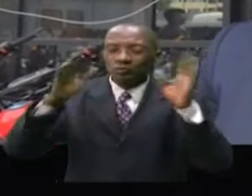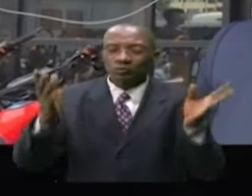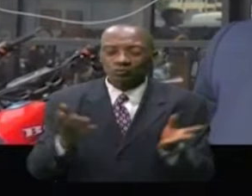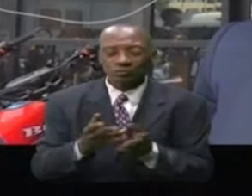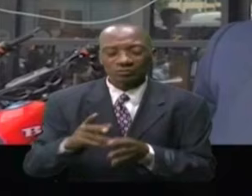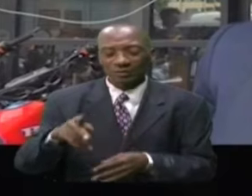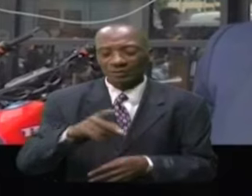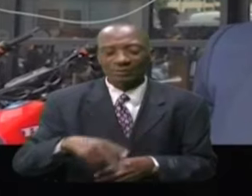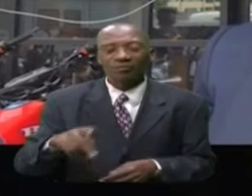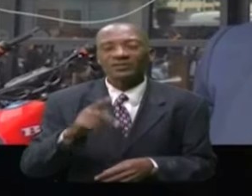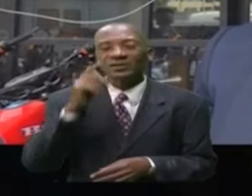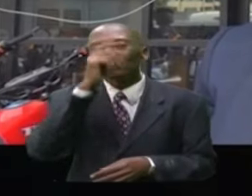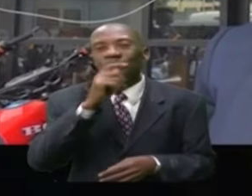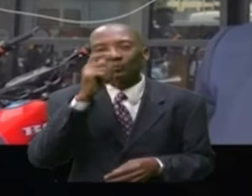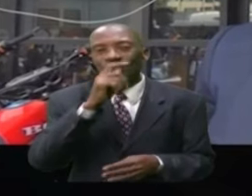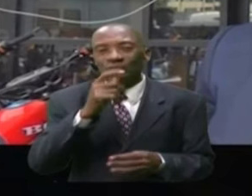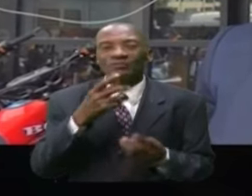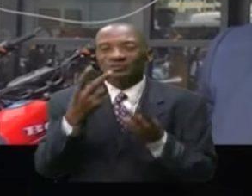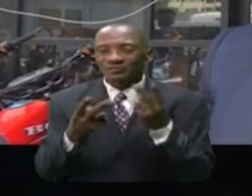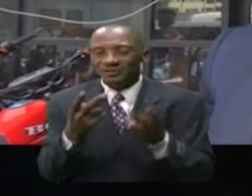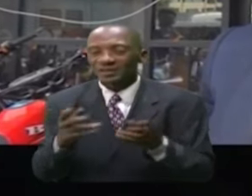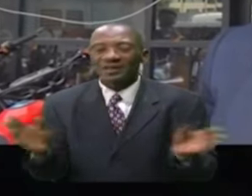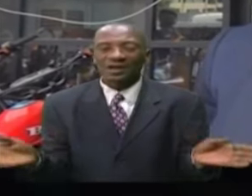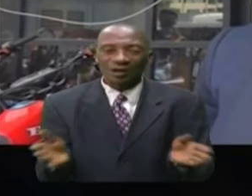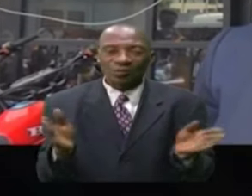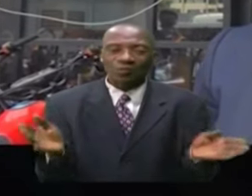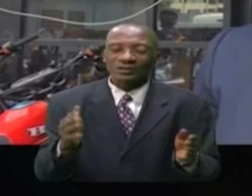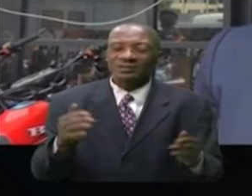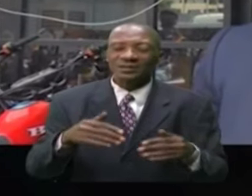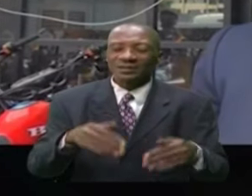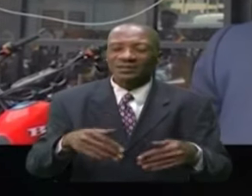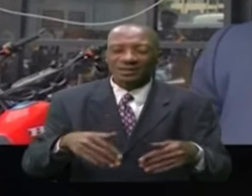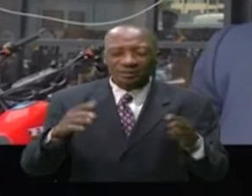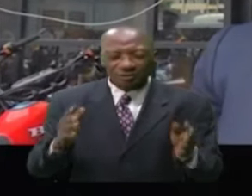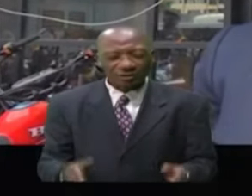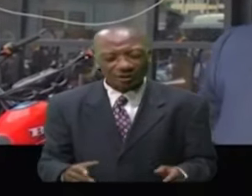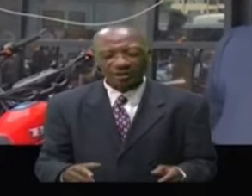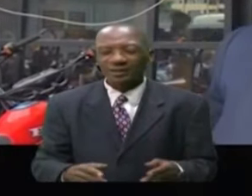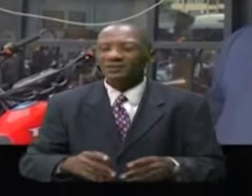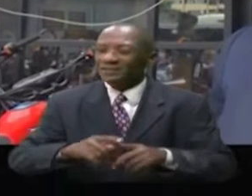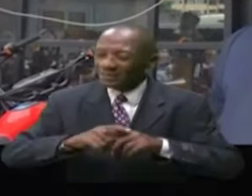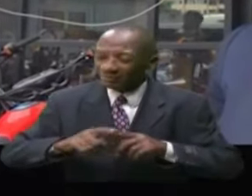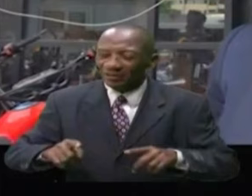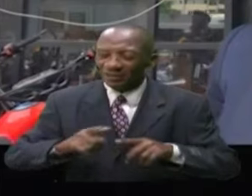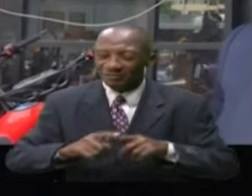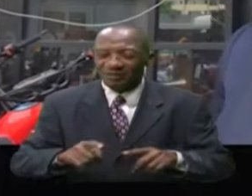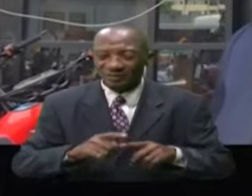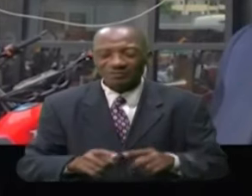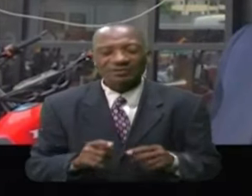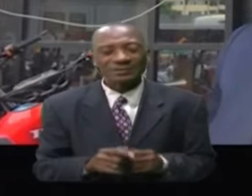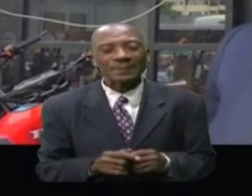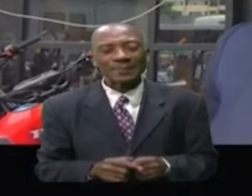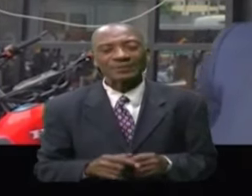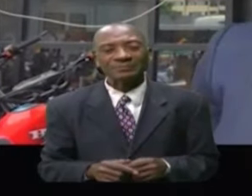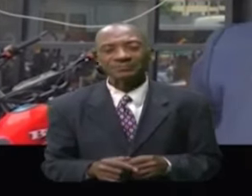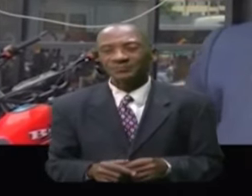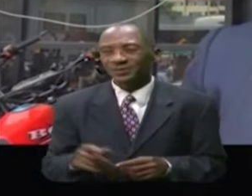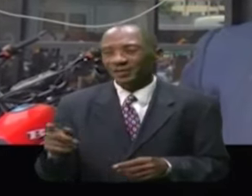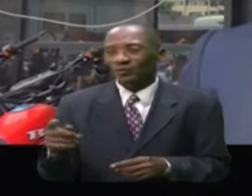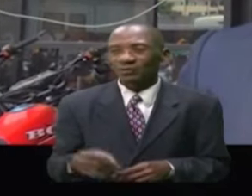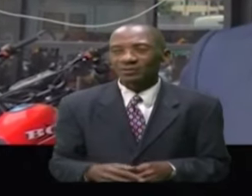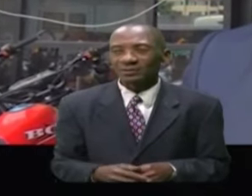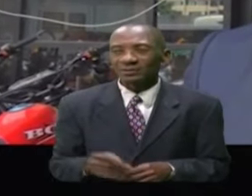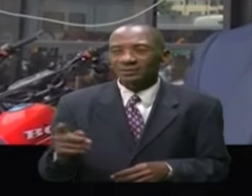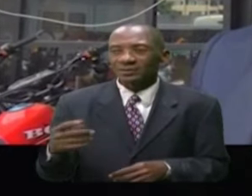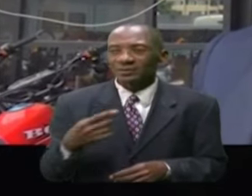va fournir sur le terrain. Nous avons besoin des résultats et donc nous allons les remettre dans toutes les conditions